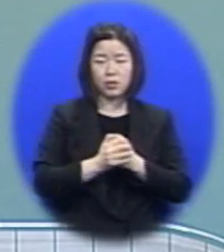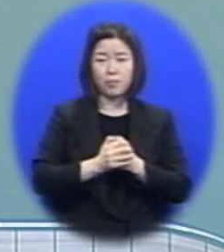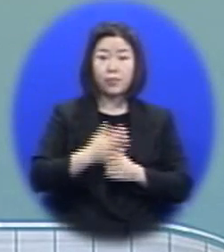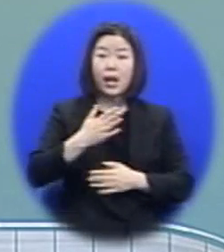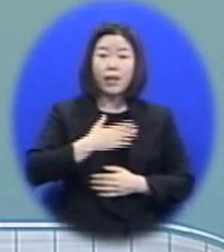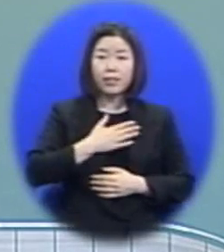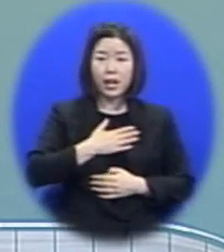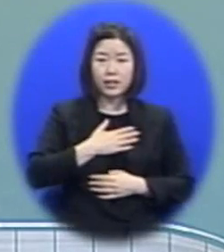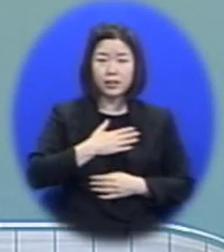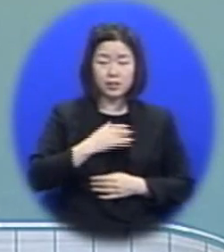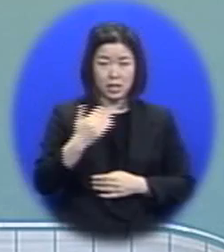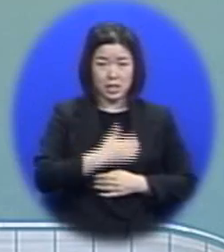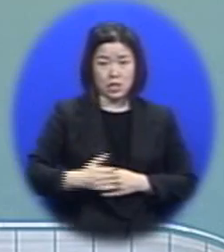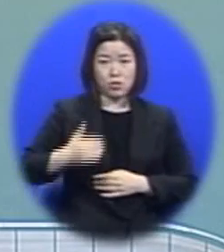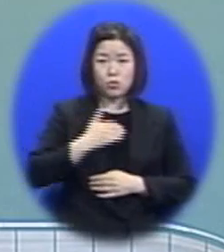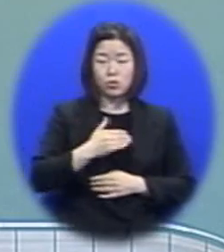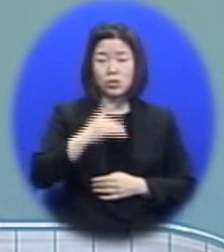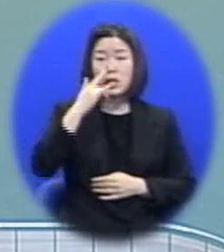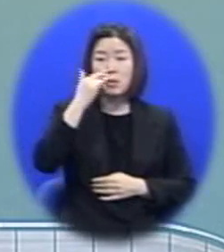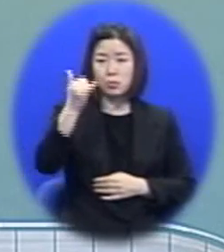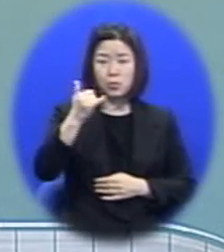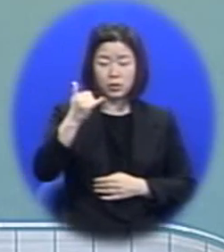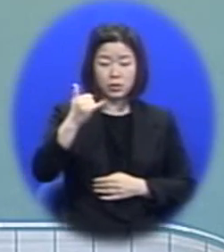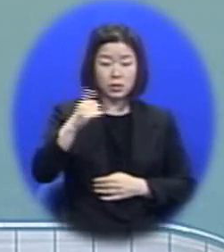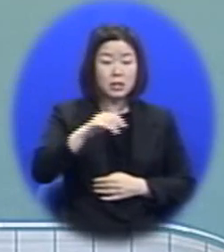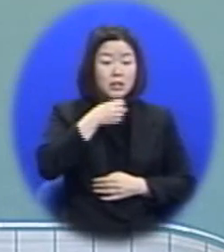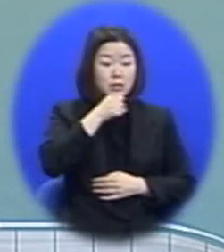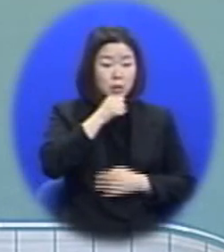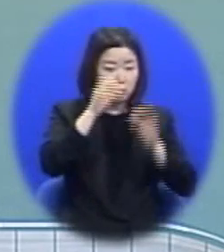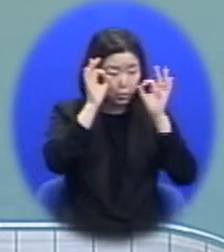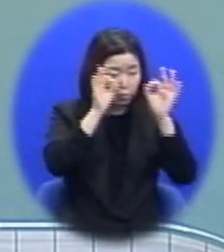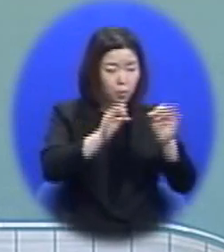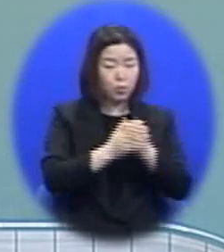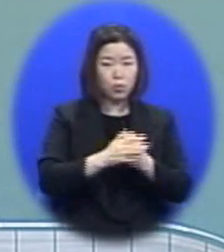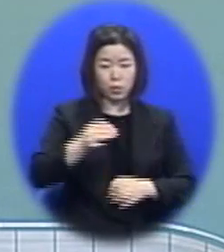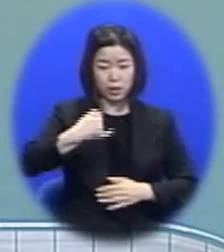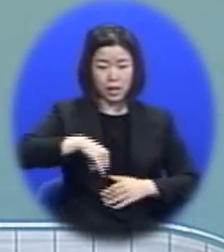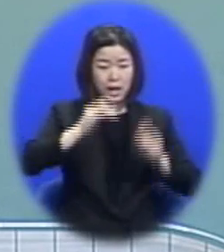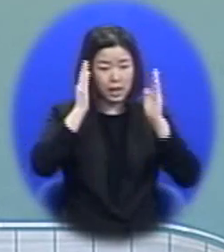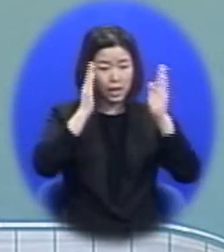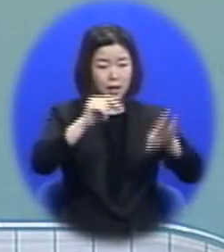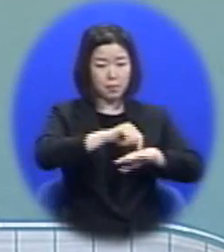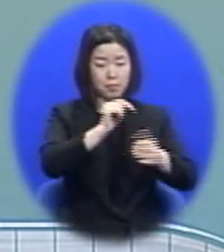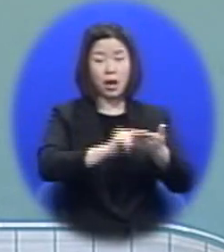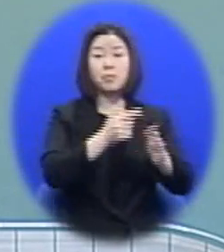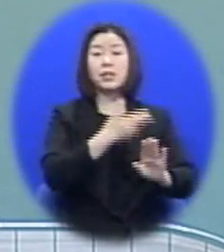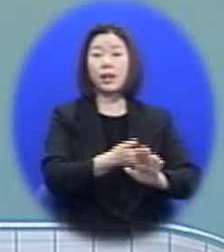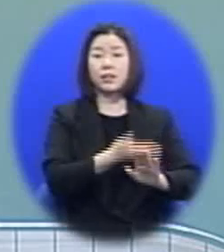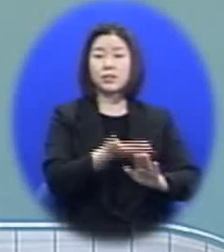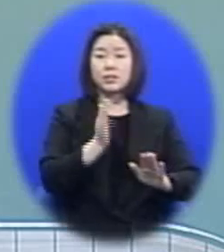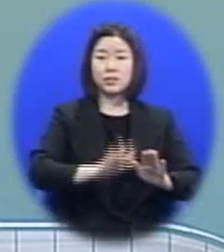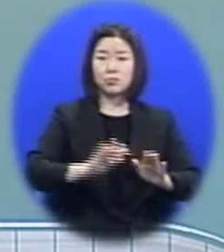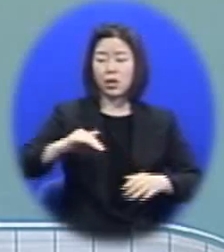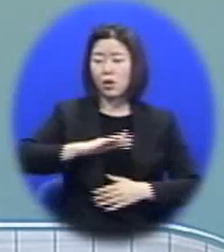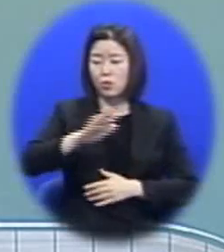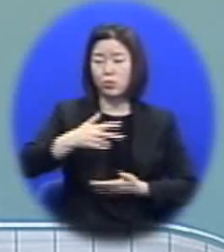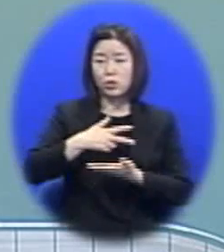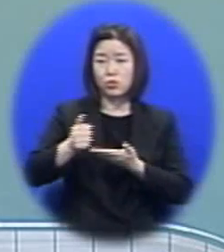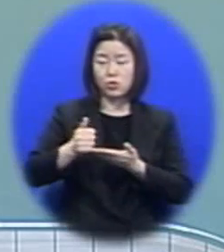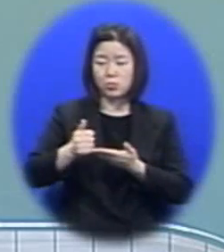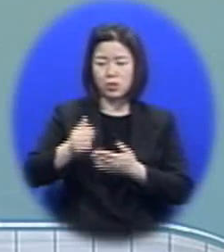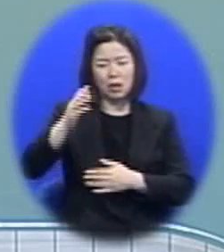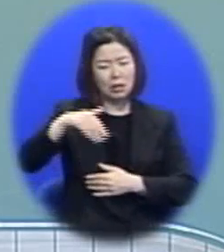나는 육신의 부모는 성보고서을 향한 마음이 이렇게 르지만 님은